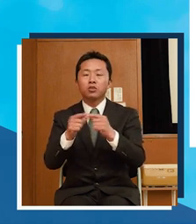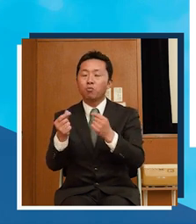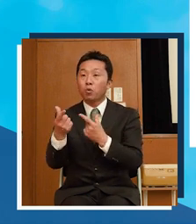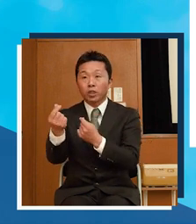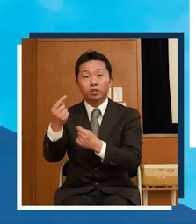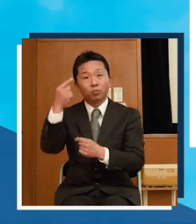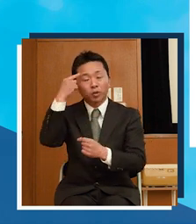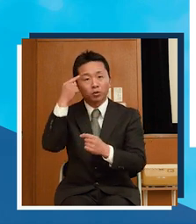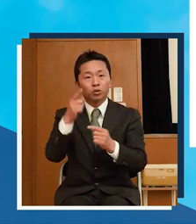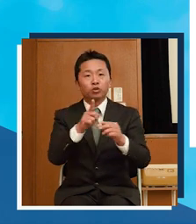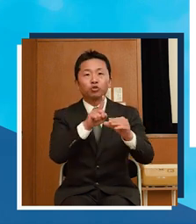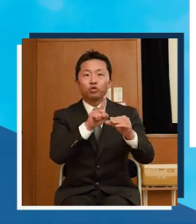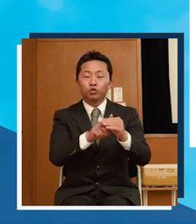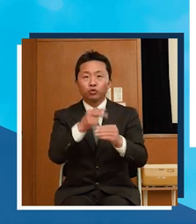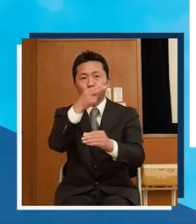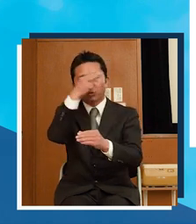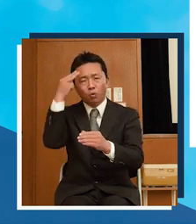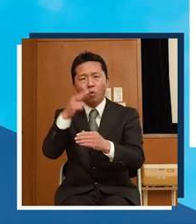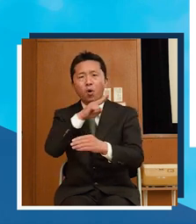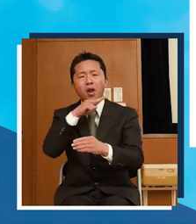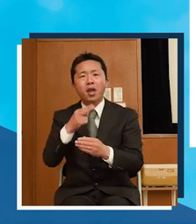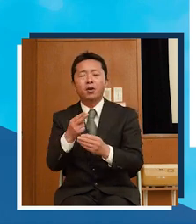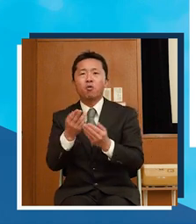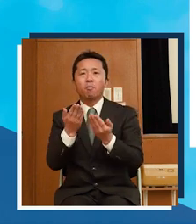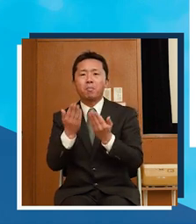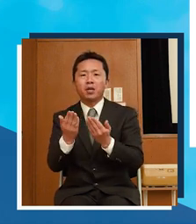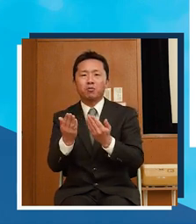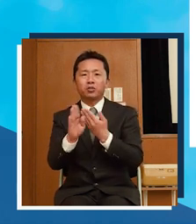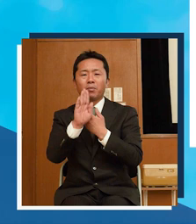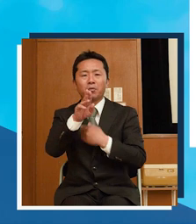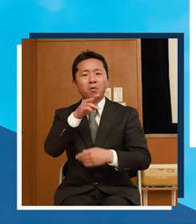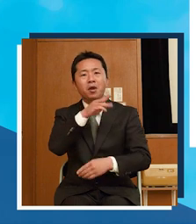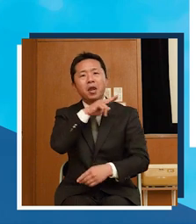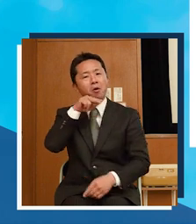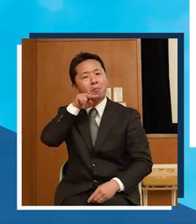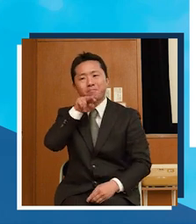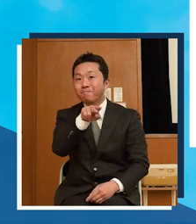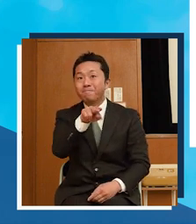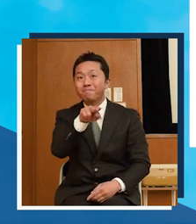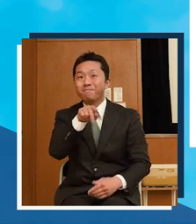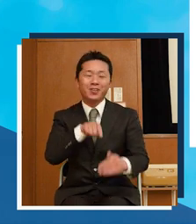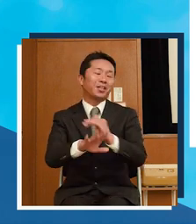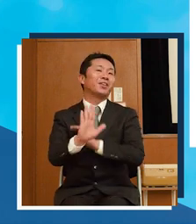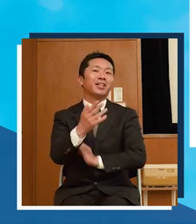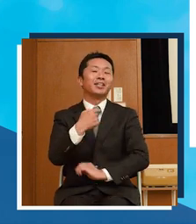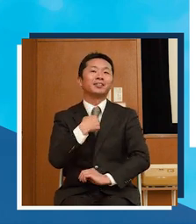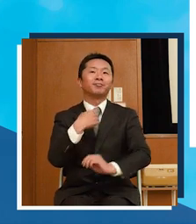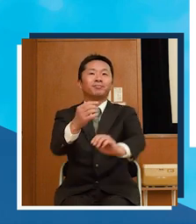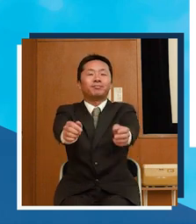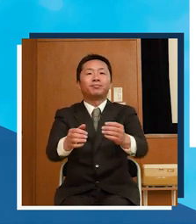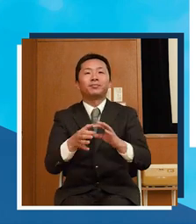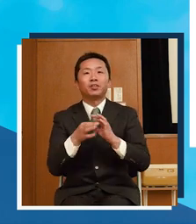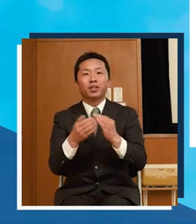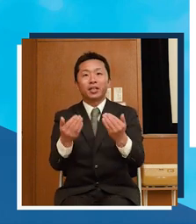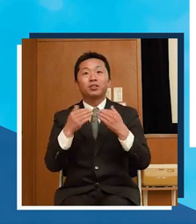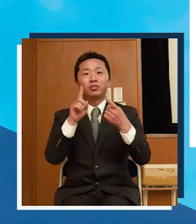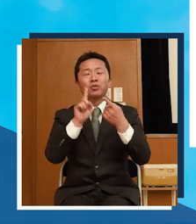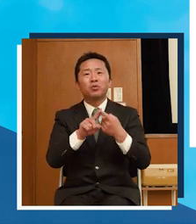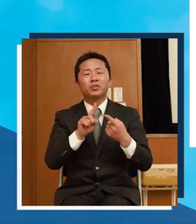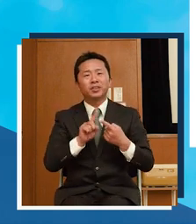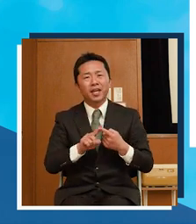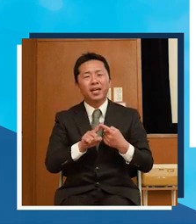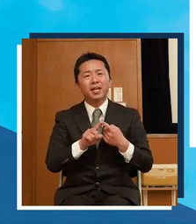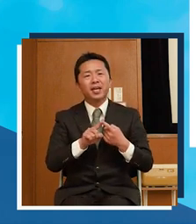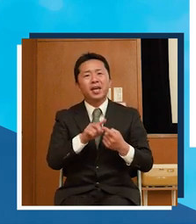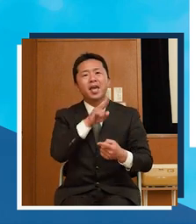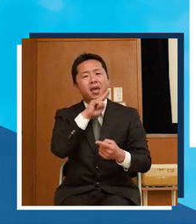に中学高校で英語勉強しても英語がペラペラに喋れるというわけではありませんただあま必要に応じて片言のあの